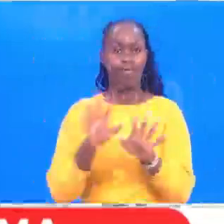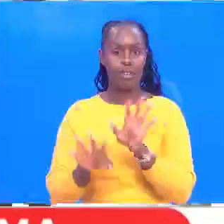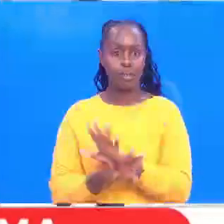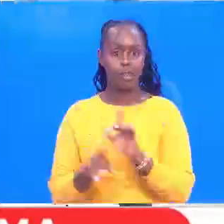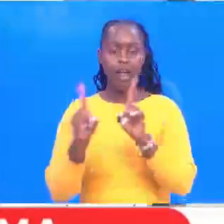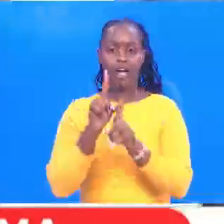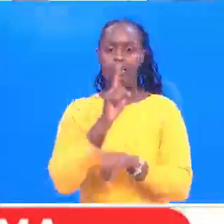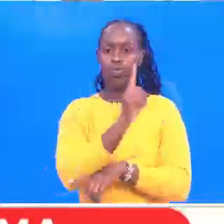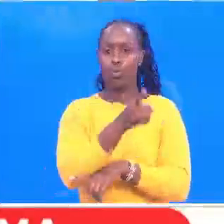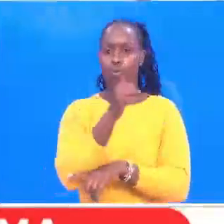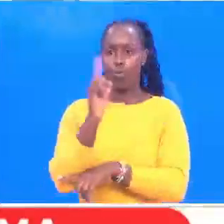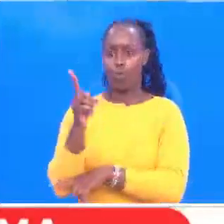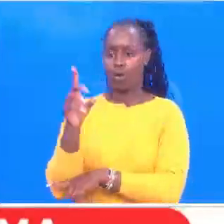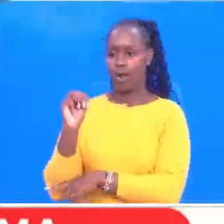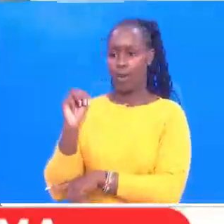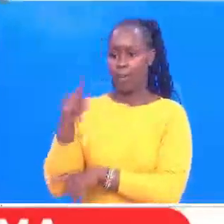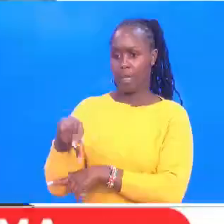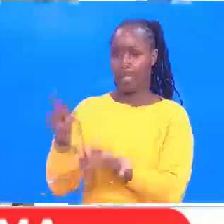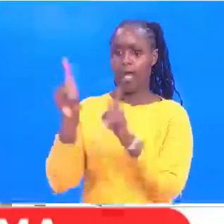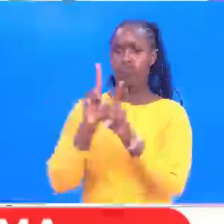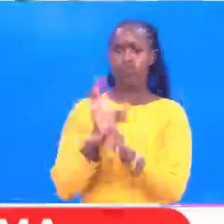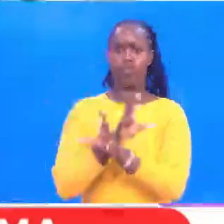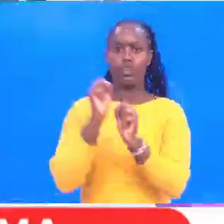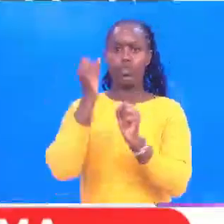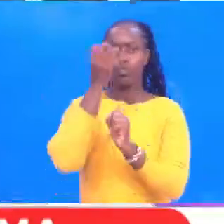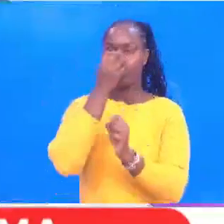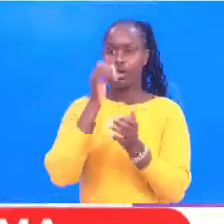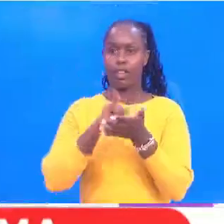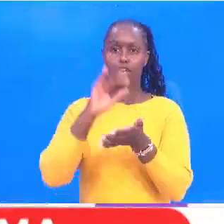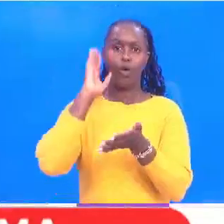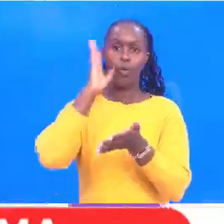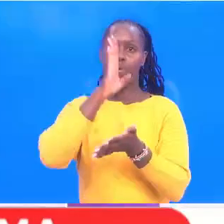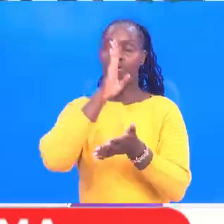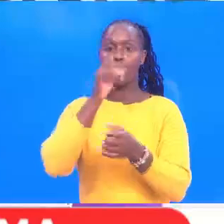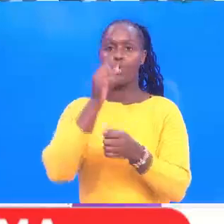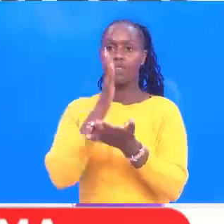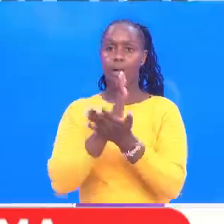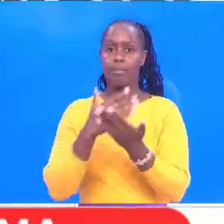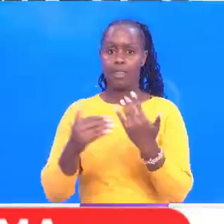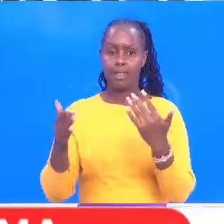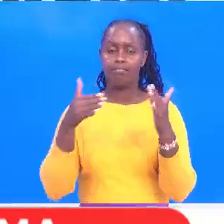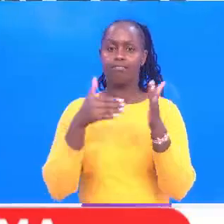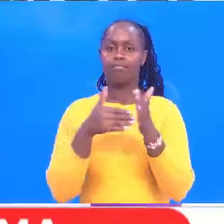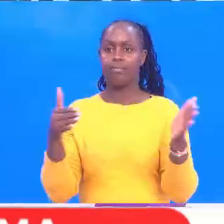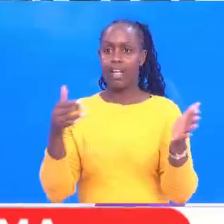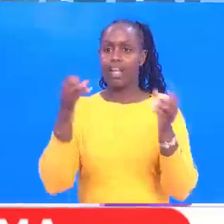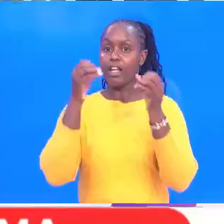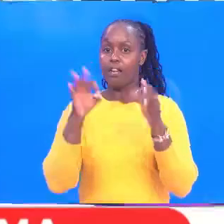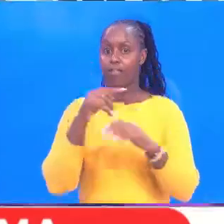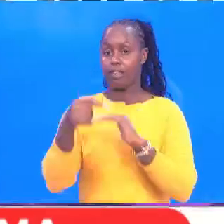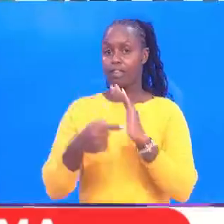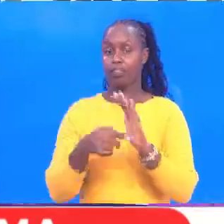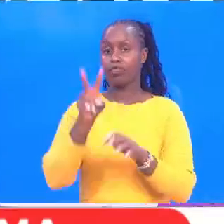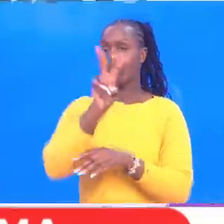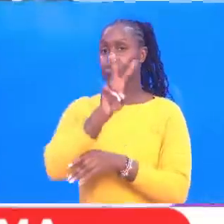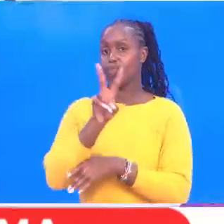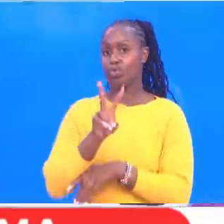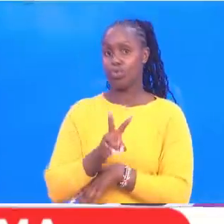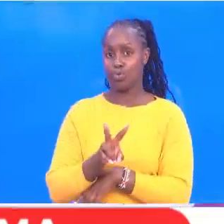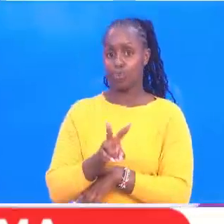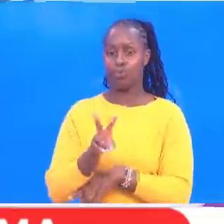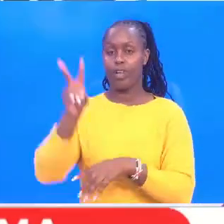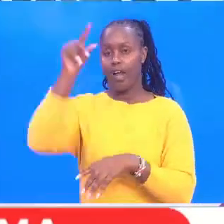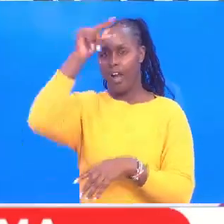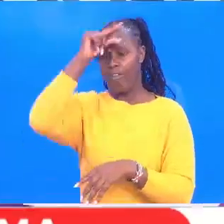akionya wabunge na Rais William Ruto kuwa watachukua hatua kali za kisheria iwapo idara hizo mbili za serikali hazitafuata